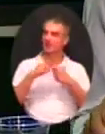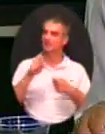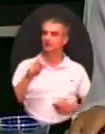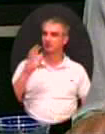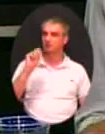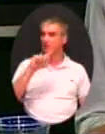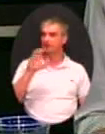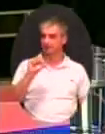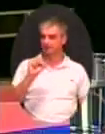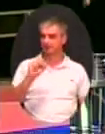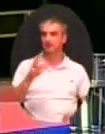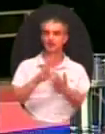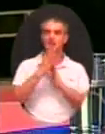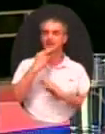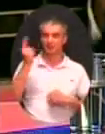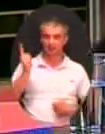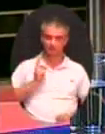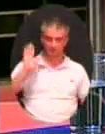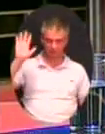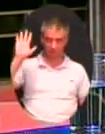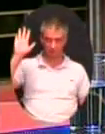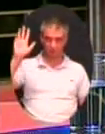רבה, תוסעים עם הגירים, יחכו שם